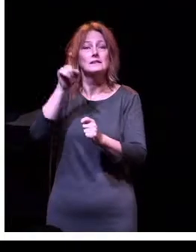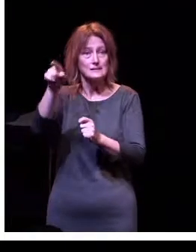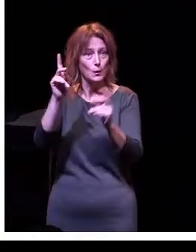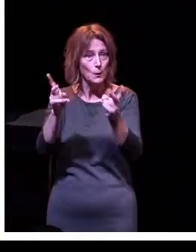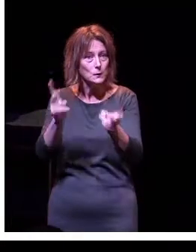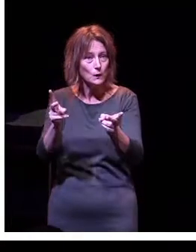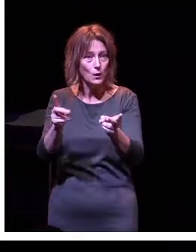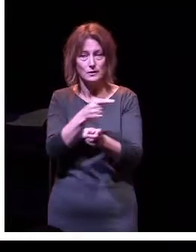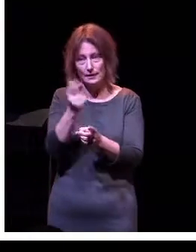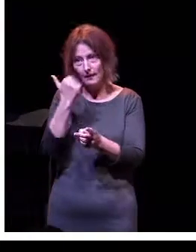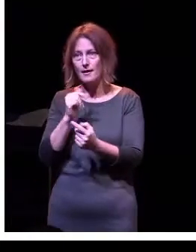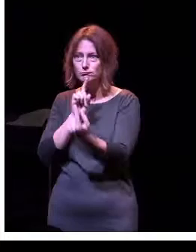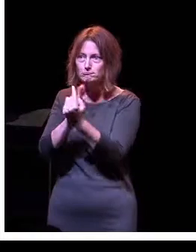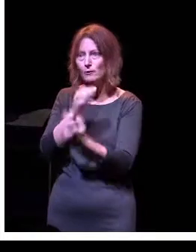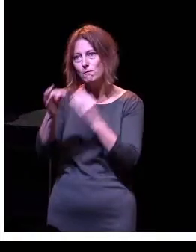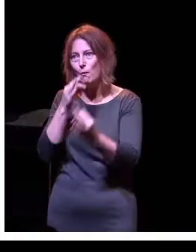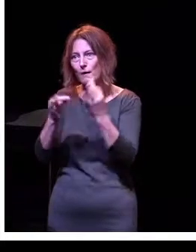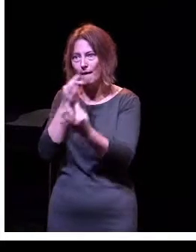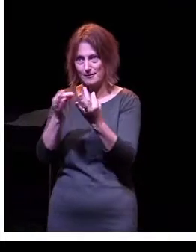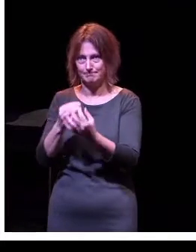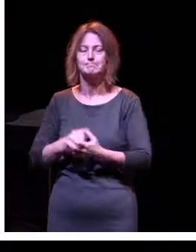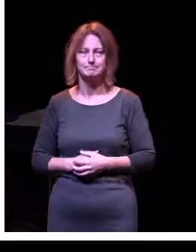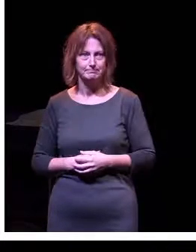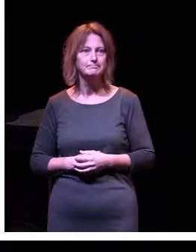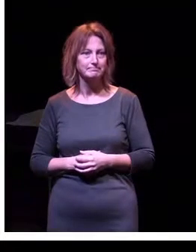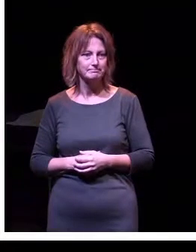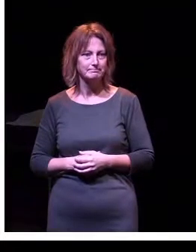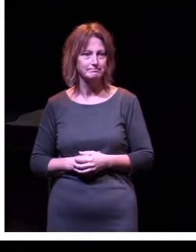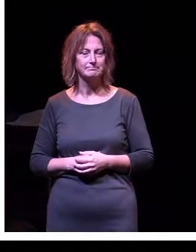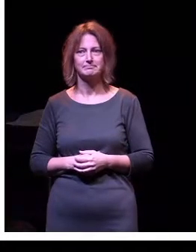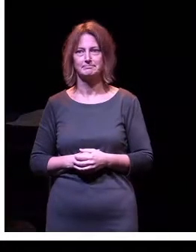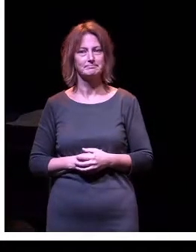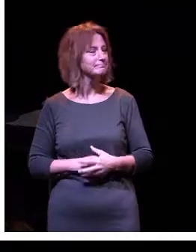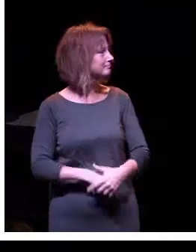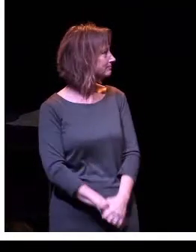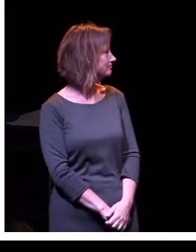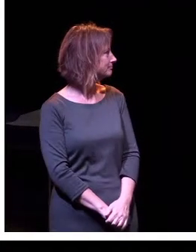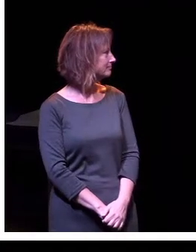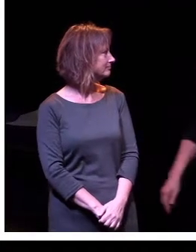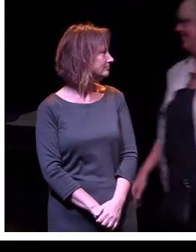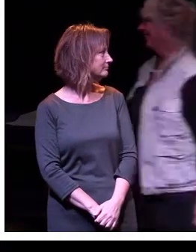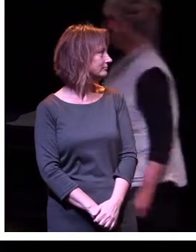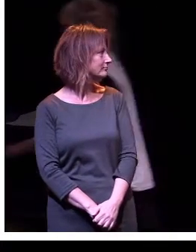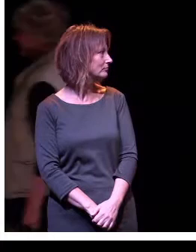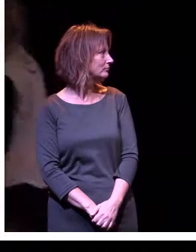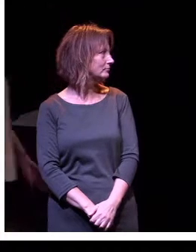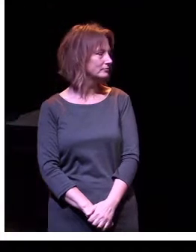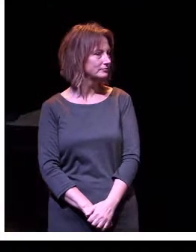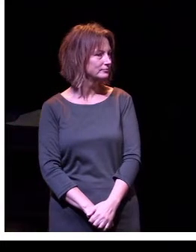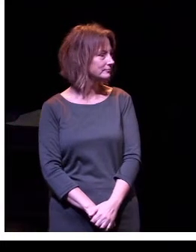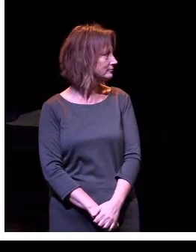ni nu har funderat över under dagen. Jättebra. Tack för det, för tydligandet. Okej,